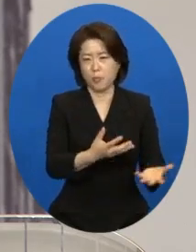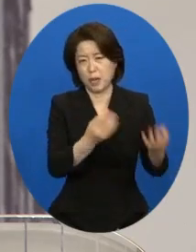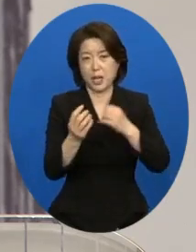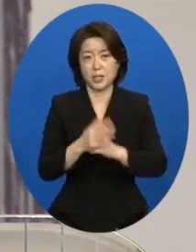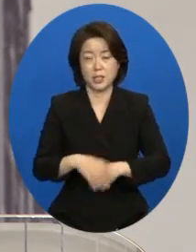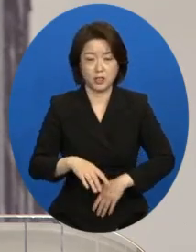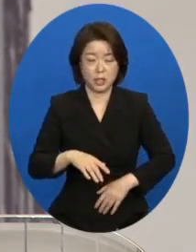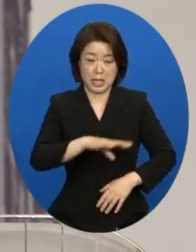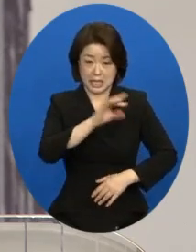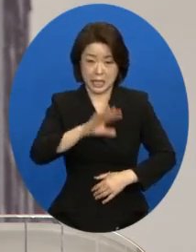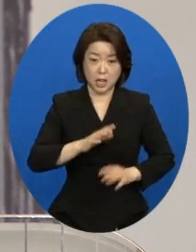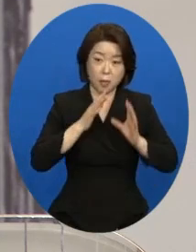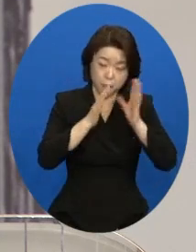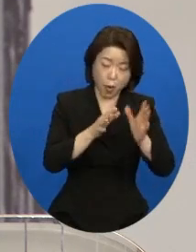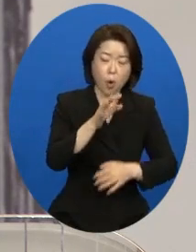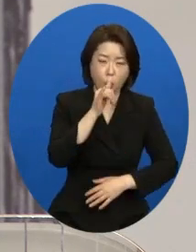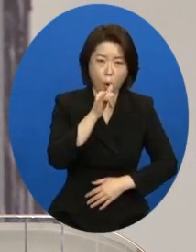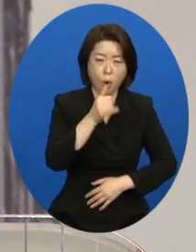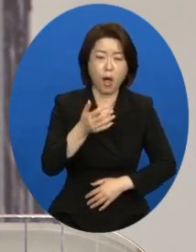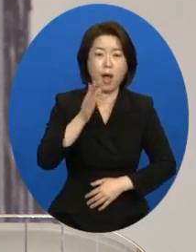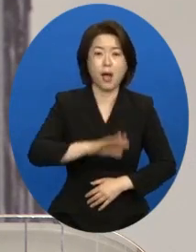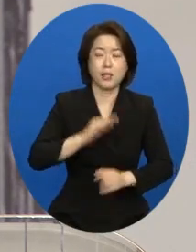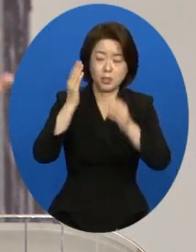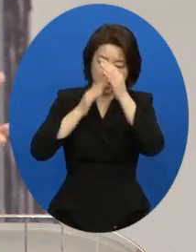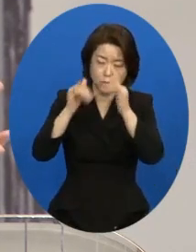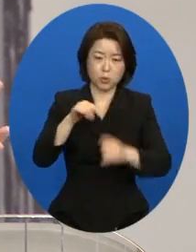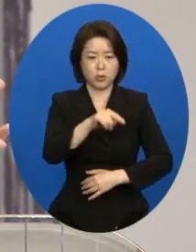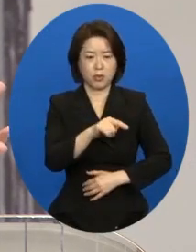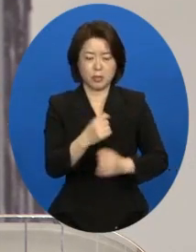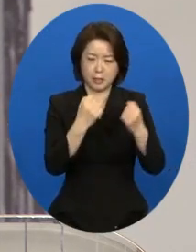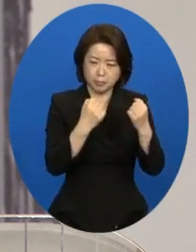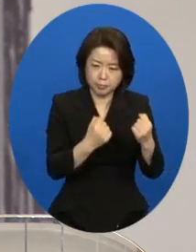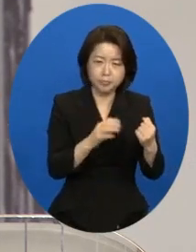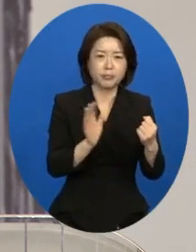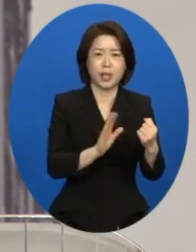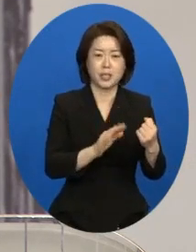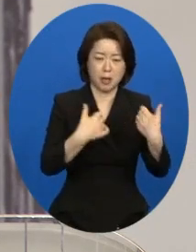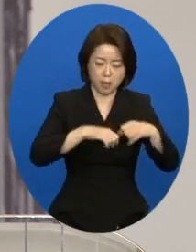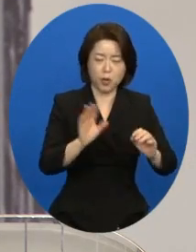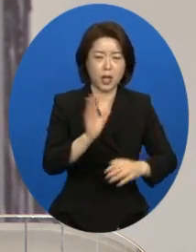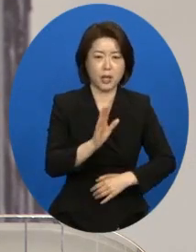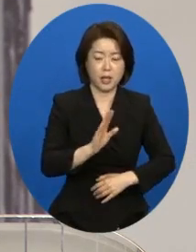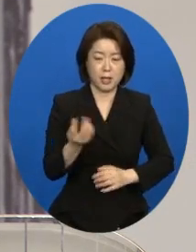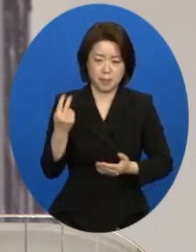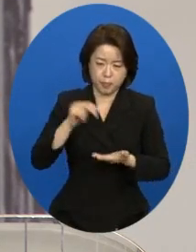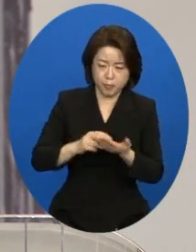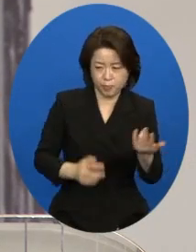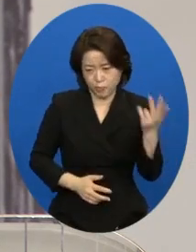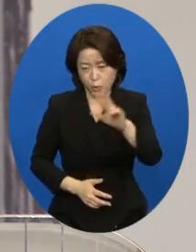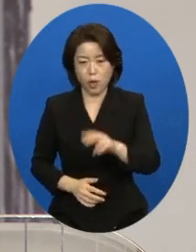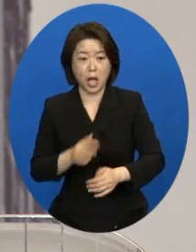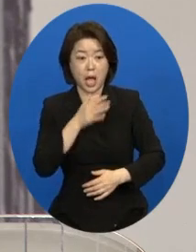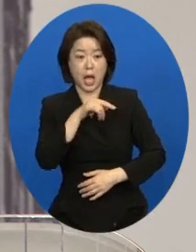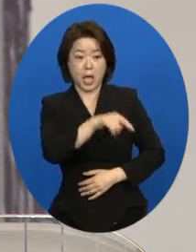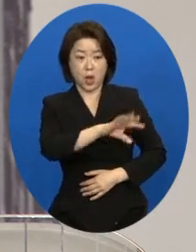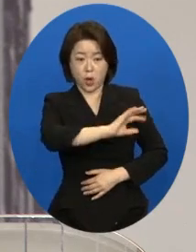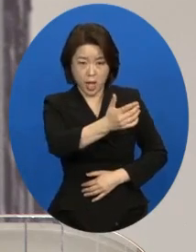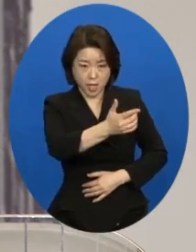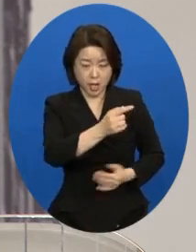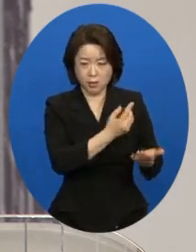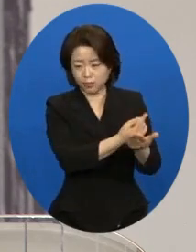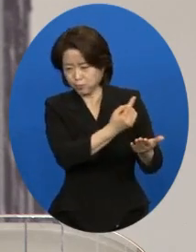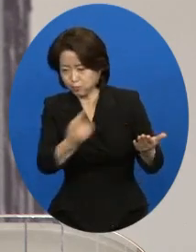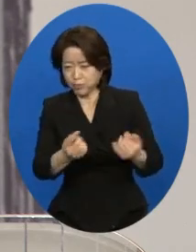때로는 속기도 하고, 그러나 성도는 거기에 머물러 있지 않고 돌이켜서 아 여기가 아니구나,